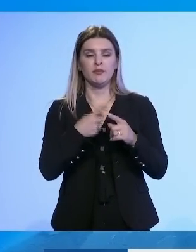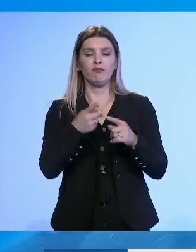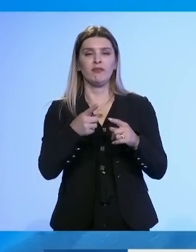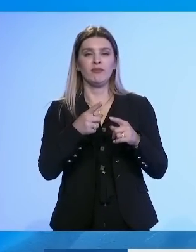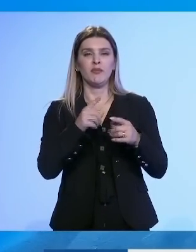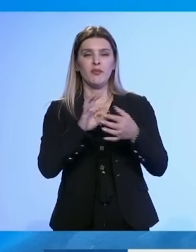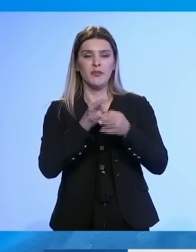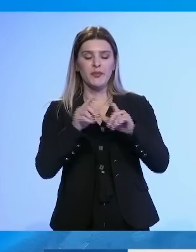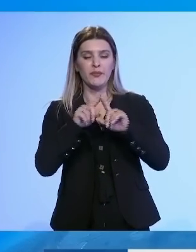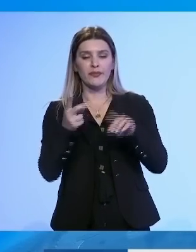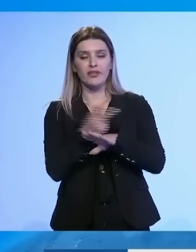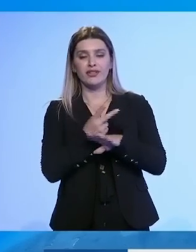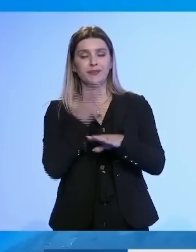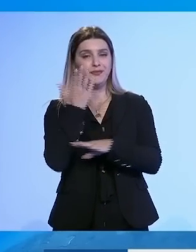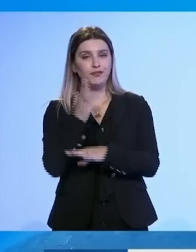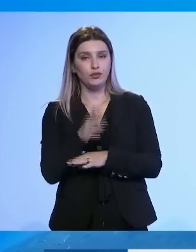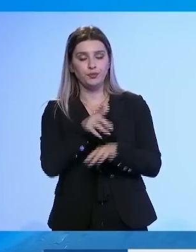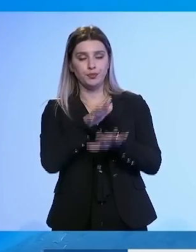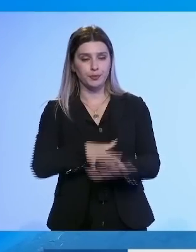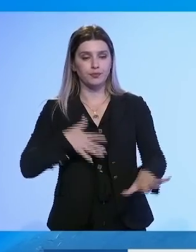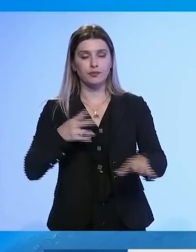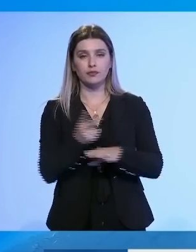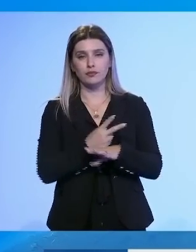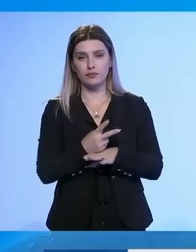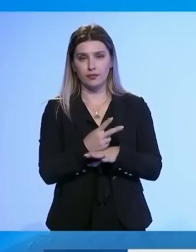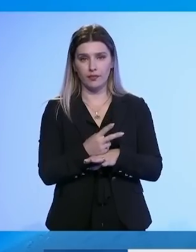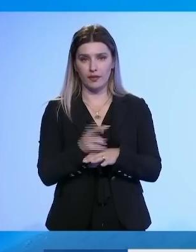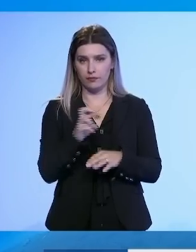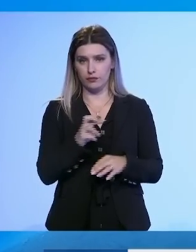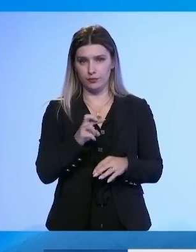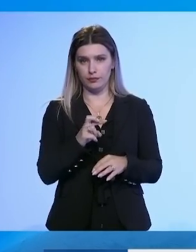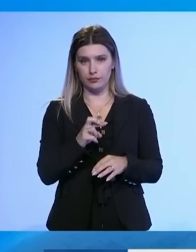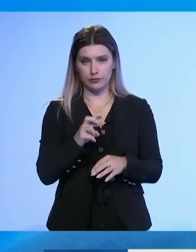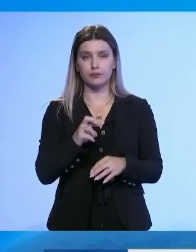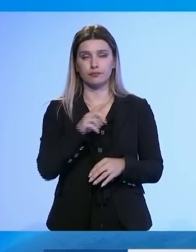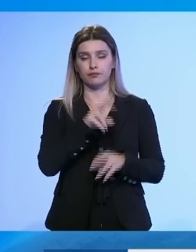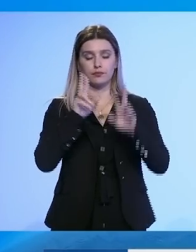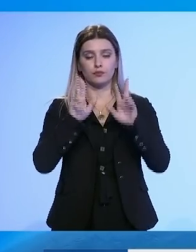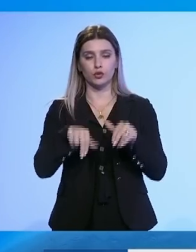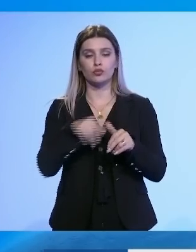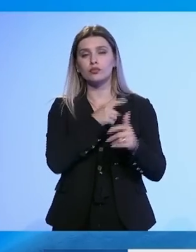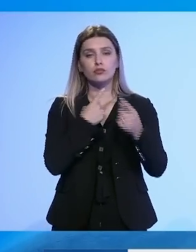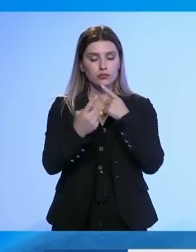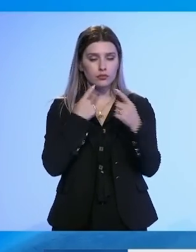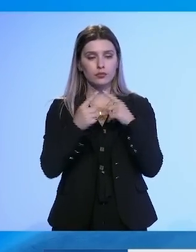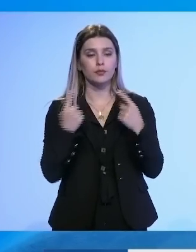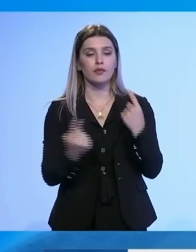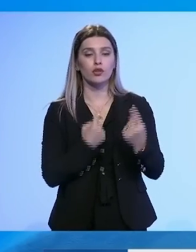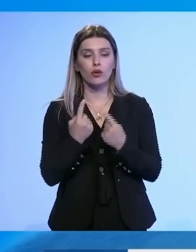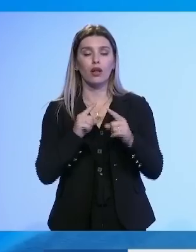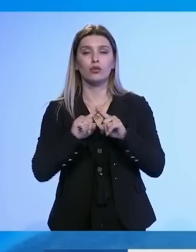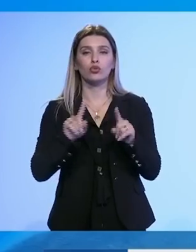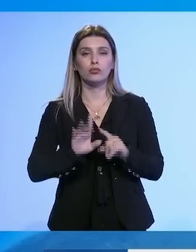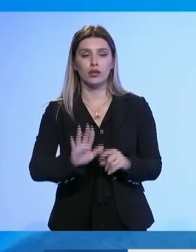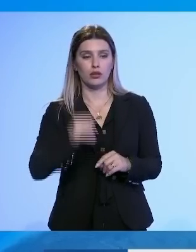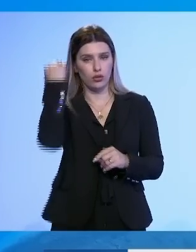delegacioneve të ndryshme shtetërore në Asamblenë Parlamentare të Këshillit të Evropës. Në këto takime është diskutuar lidhur me proceset politike në për të cilat